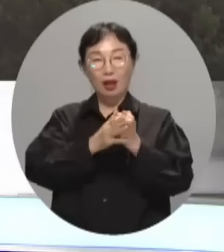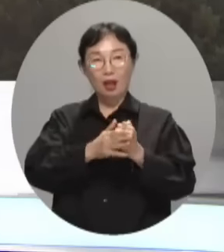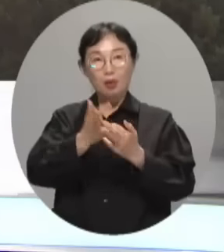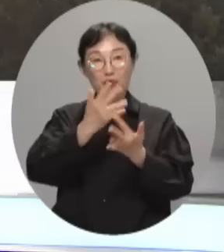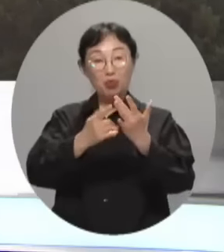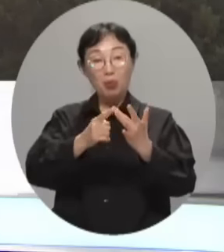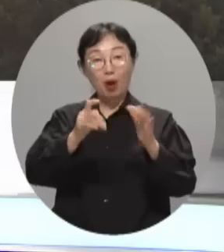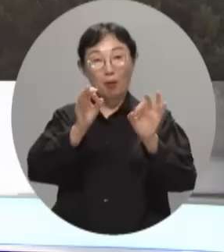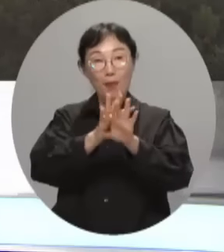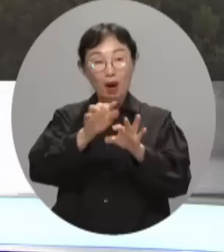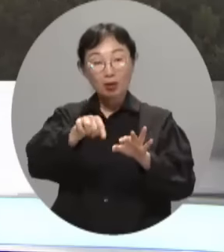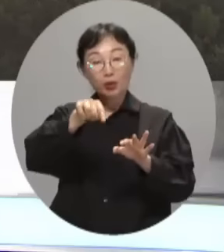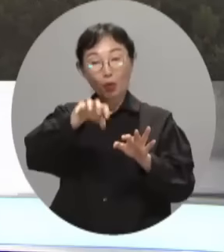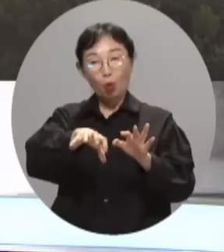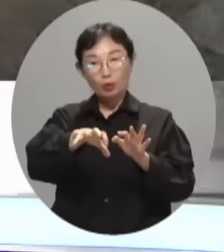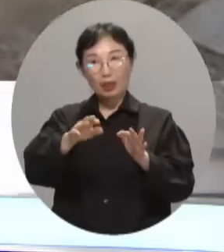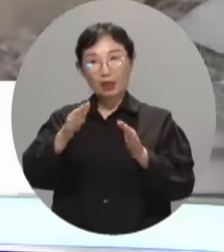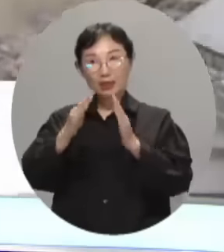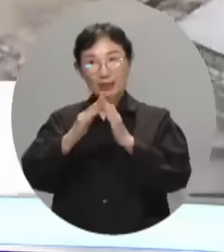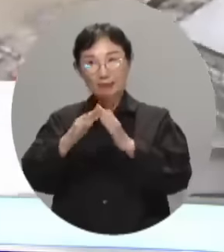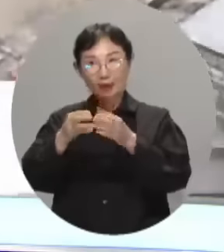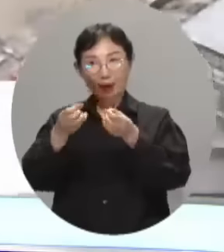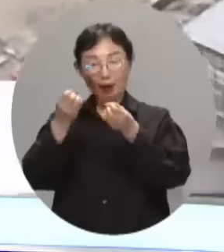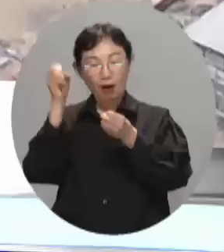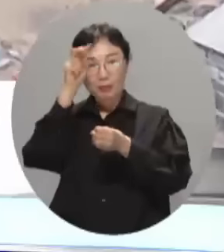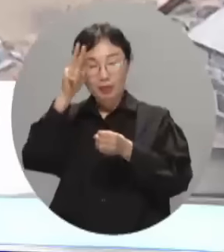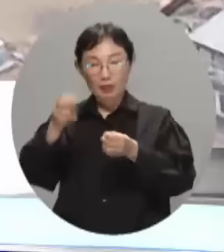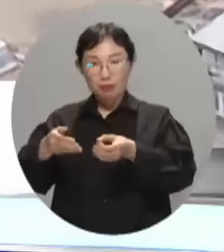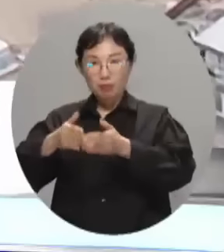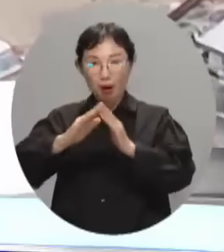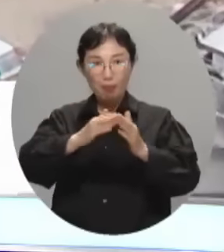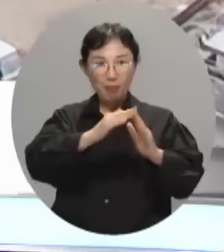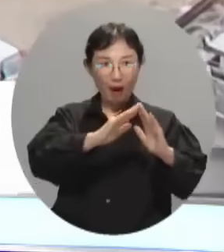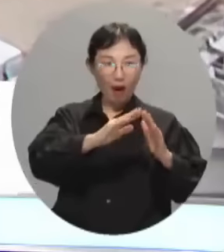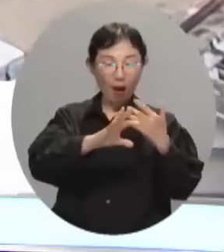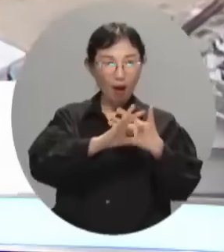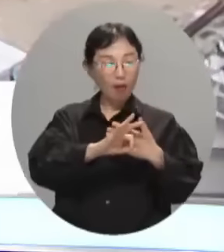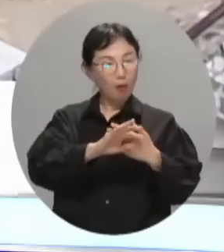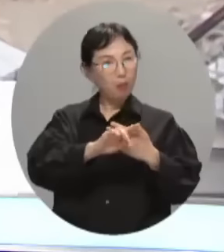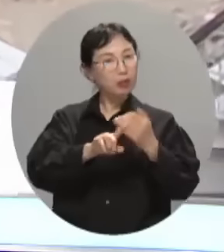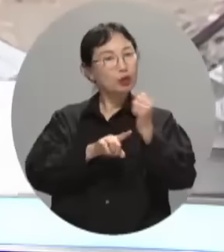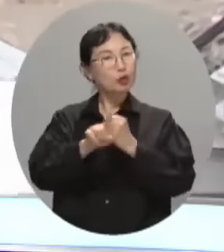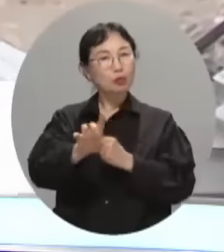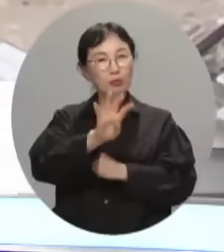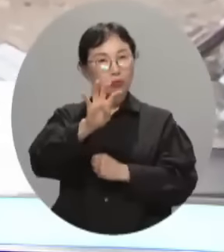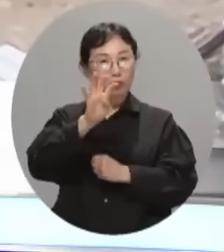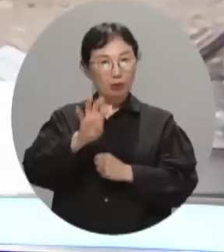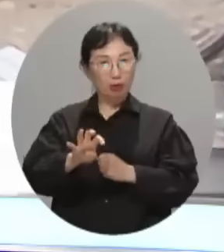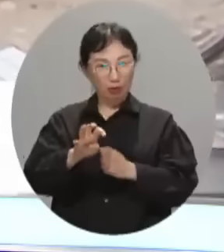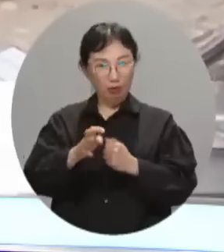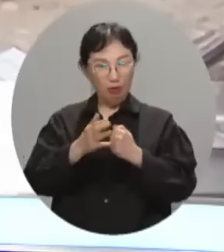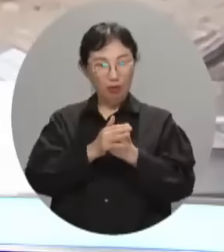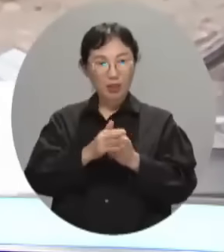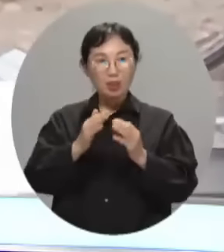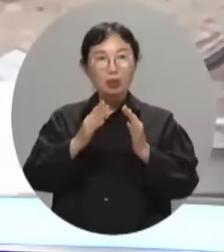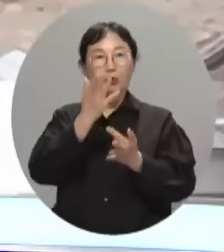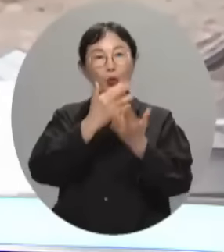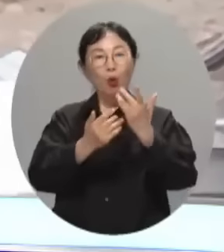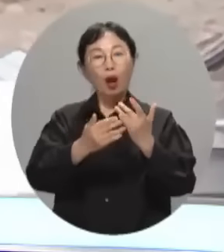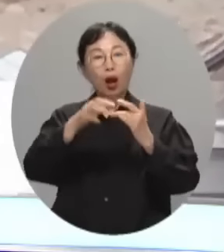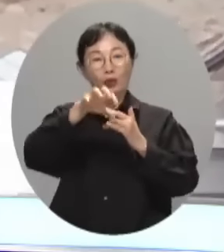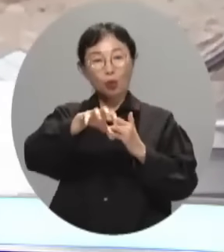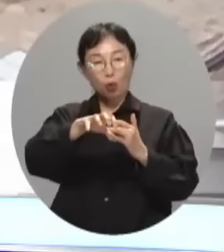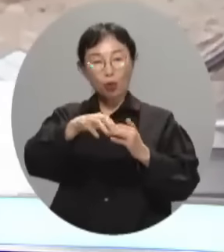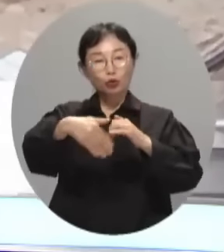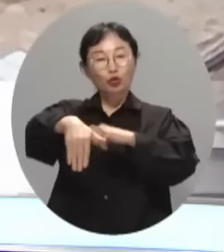주택단지들이 우후죽순 들어선다면 어떻게 봐야 할까요? 특히 소각장 인접 지역에 건축이 집중되고 있는데 눈에 띄는 점이